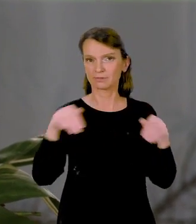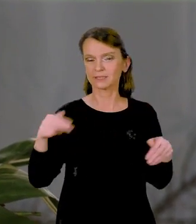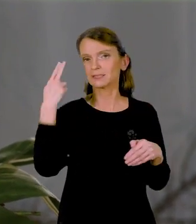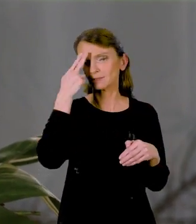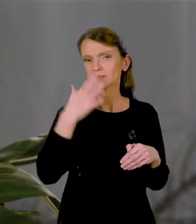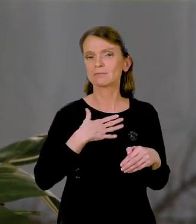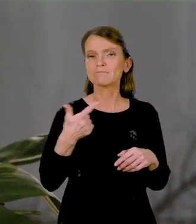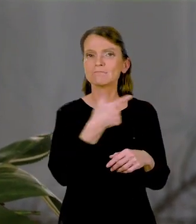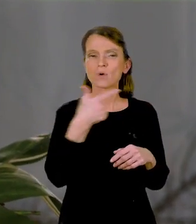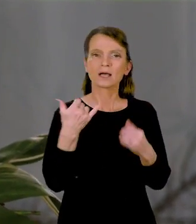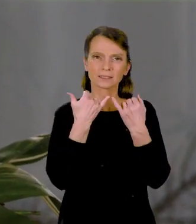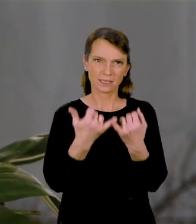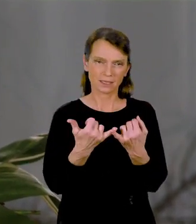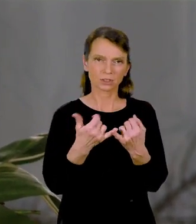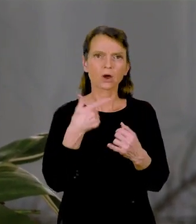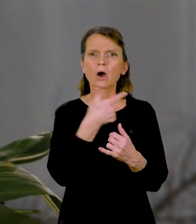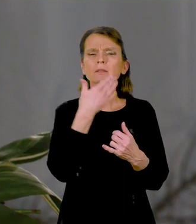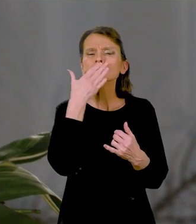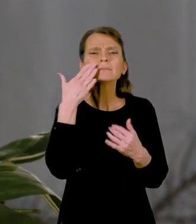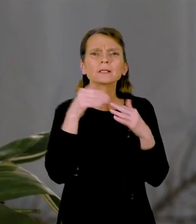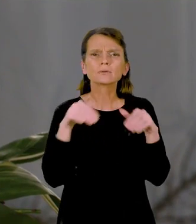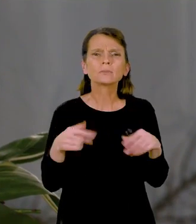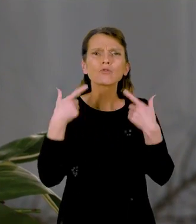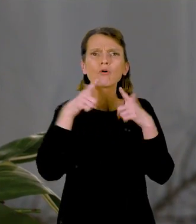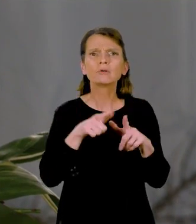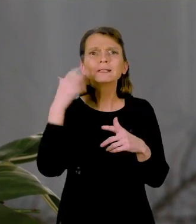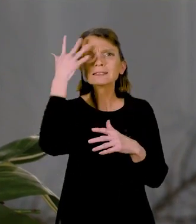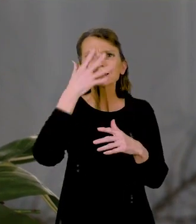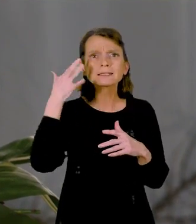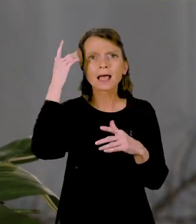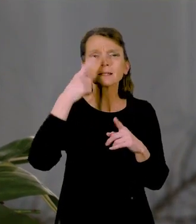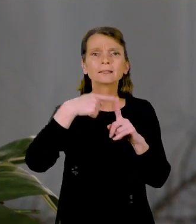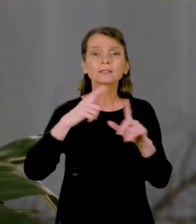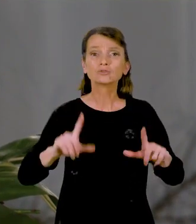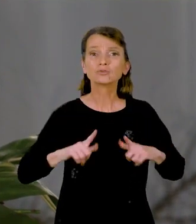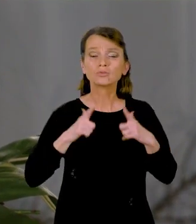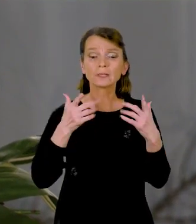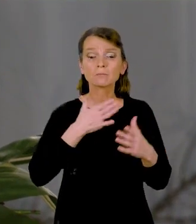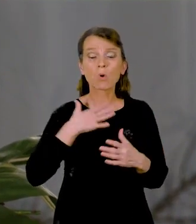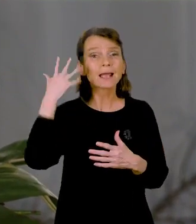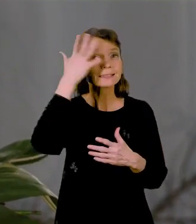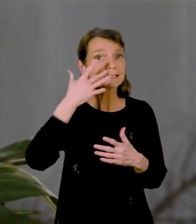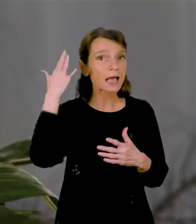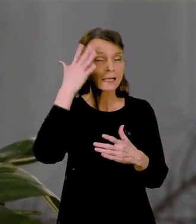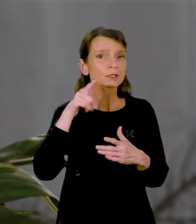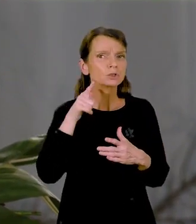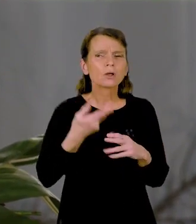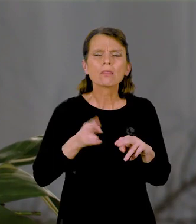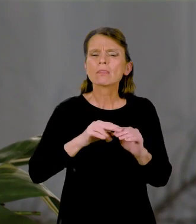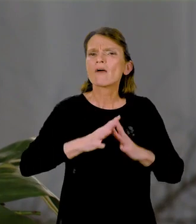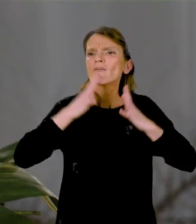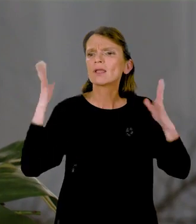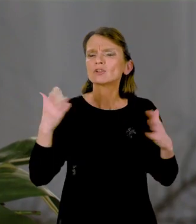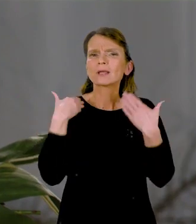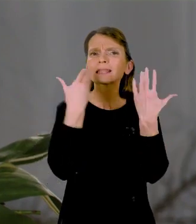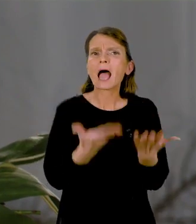to seveda moja starša, ki sta mi brez zadržkov dovolila sanjati in tudi živeti svoje sanje. To se mi zdi njuno največje